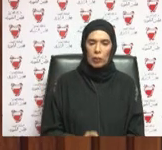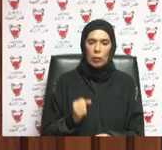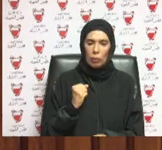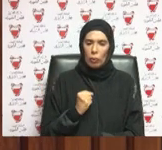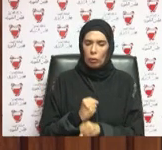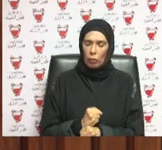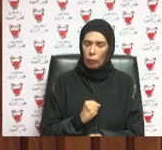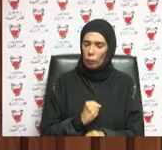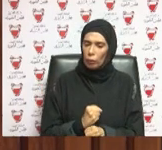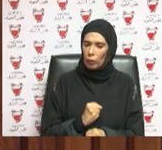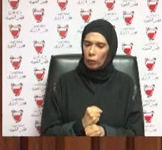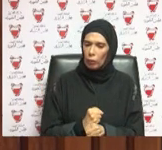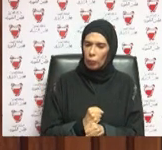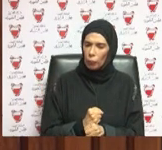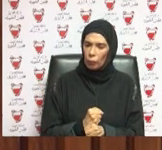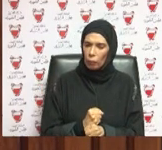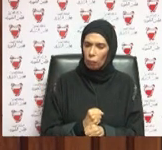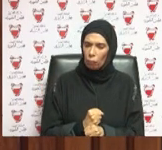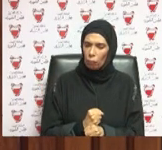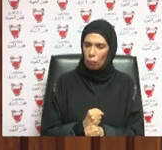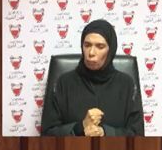أعماله وعطائه اللامحدود